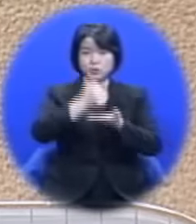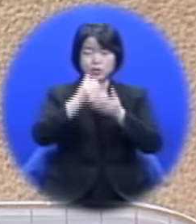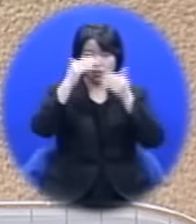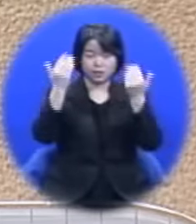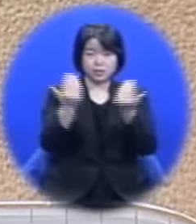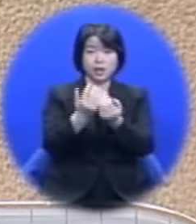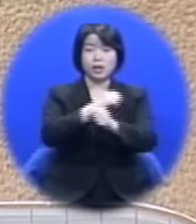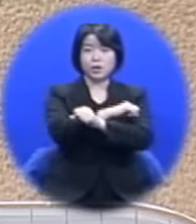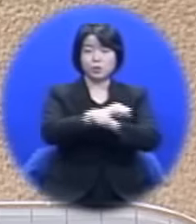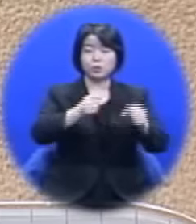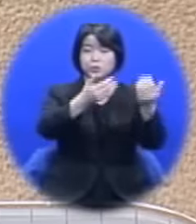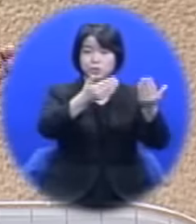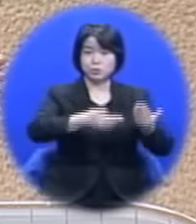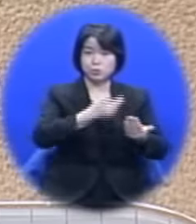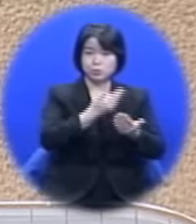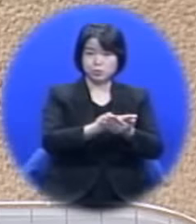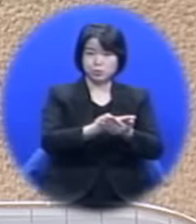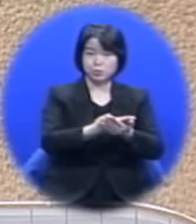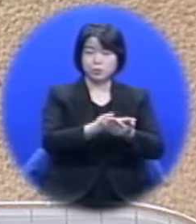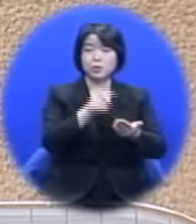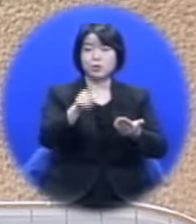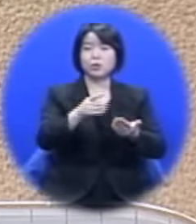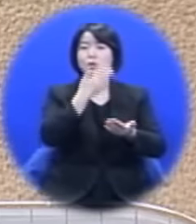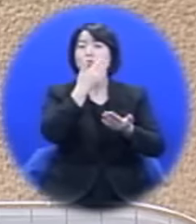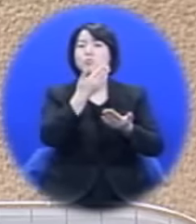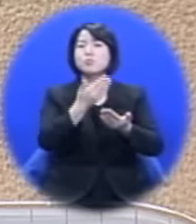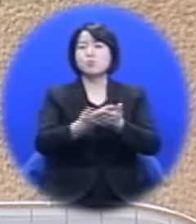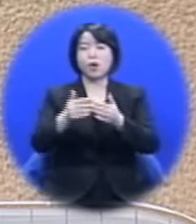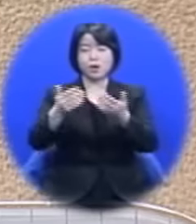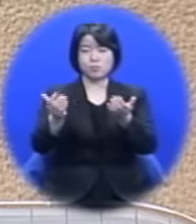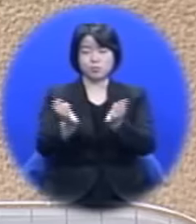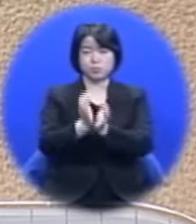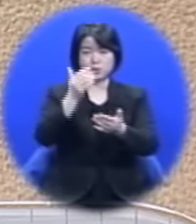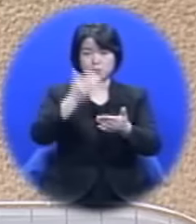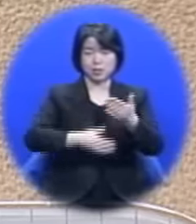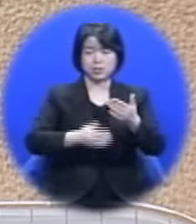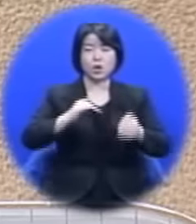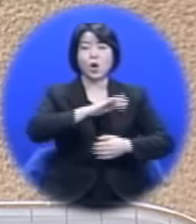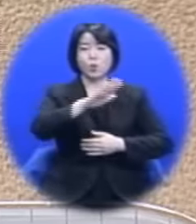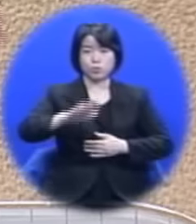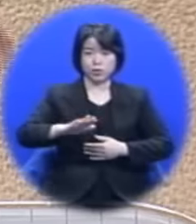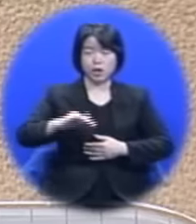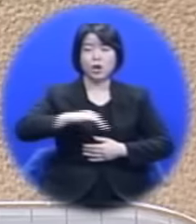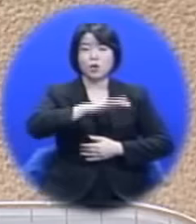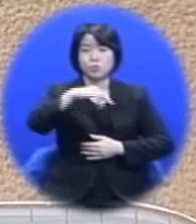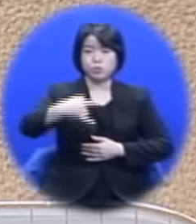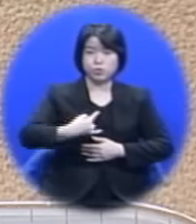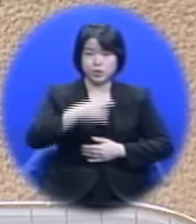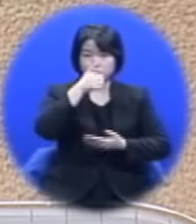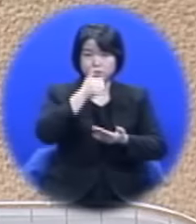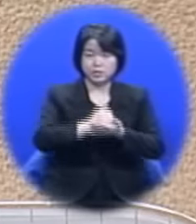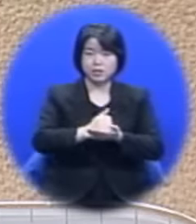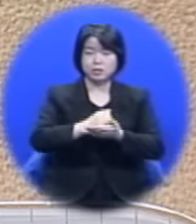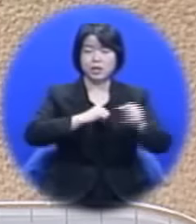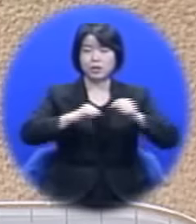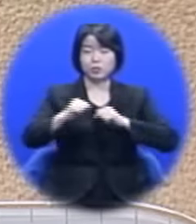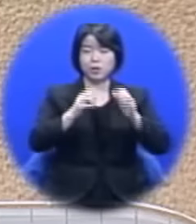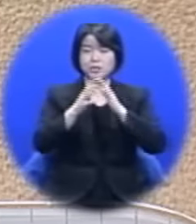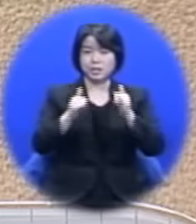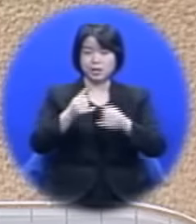용서하시고 여기는 중한 분이 빠졌어 죄지은 자를 사여 준 것